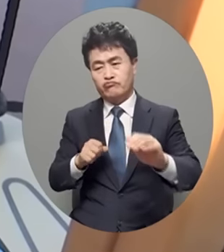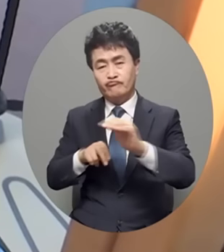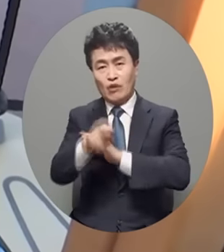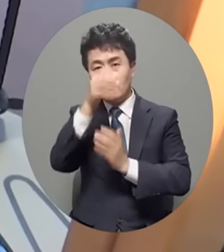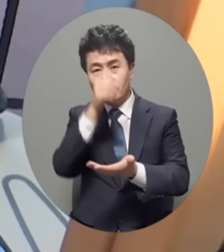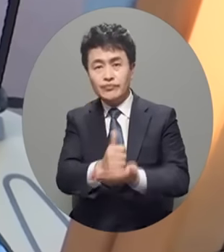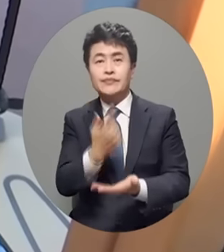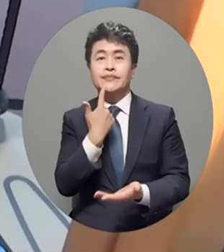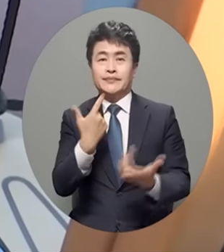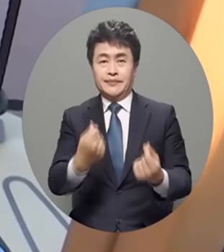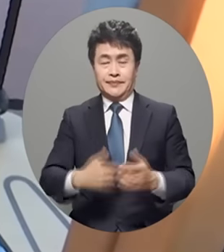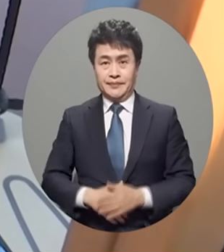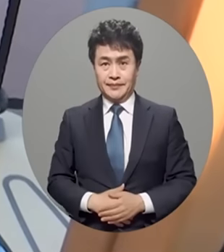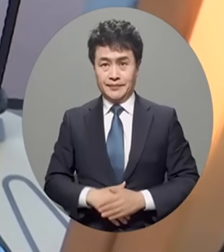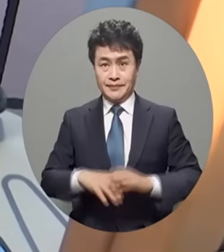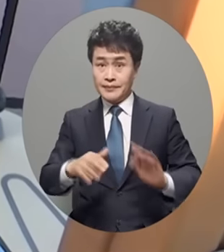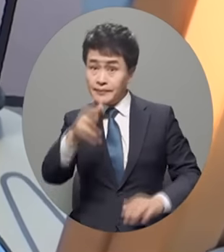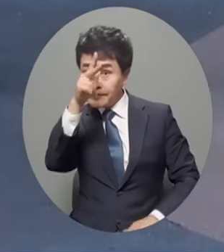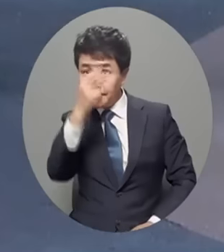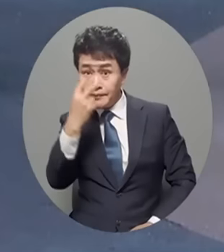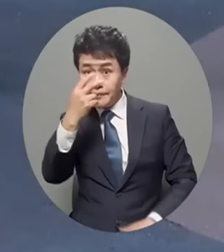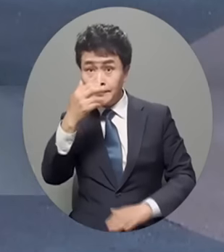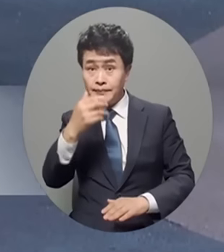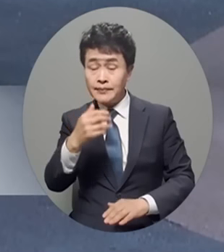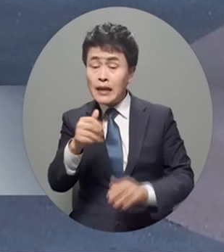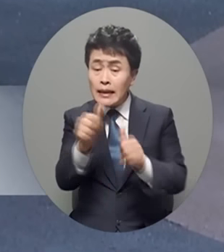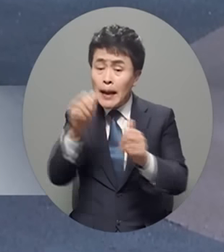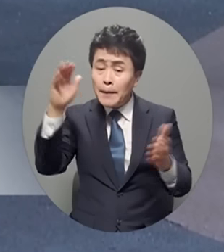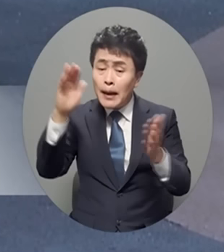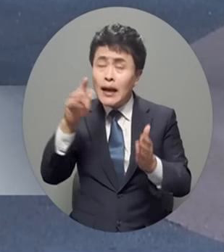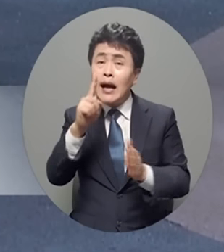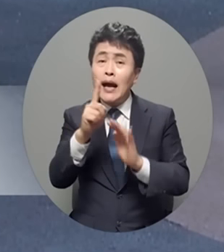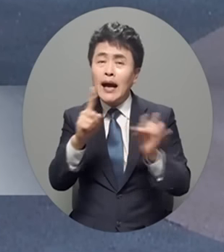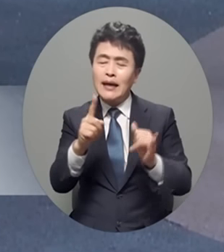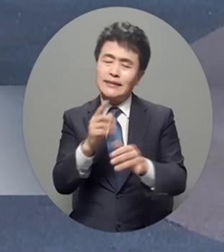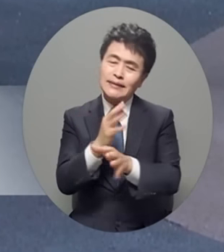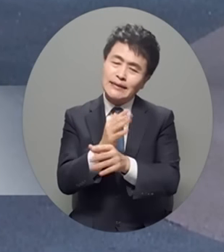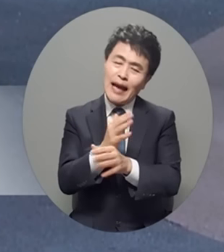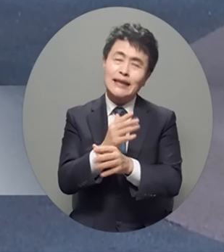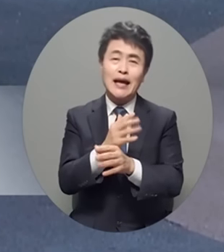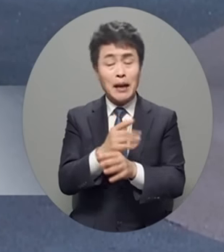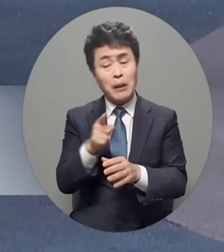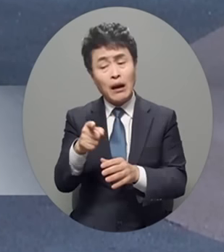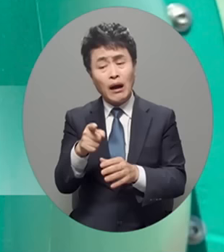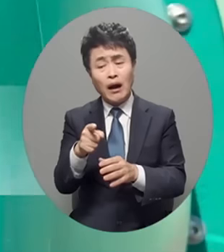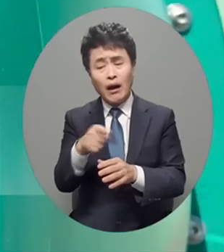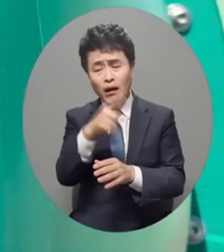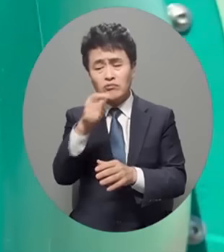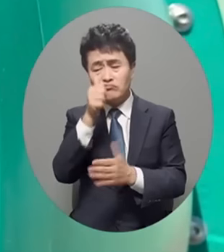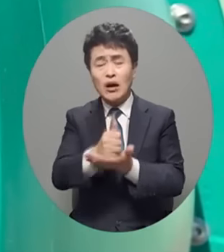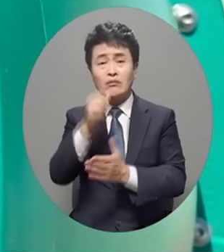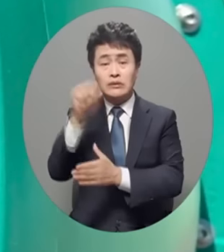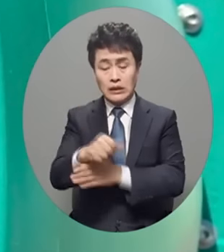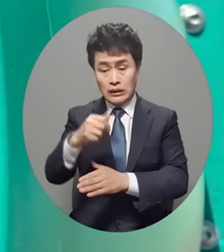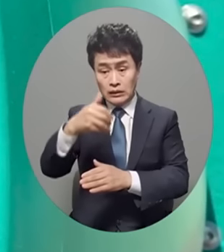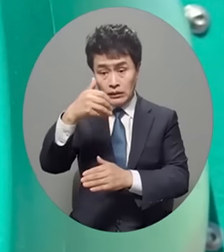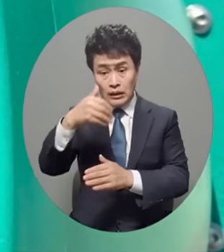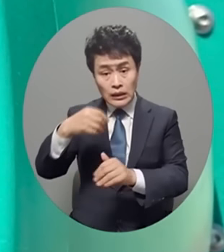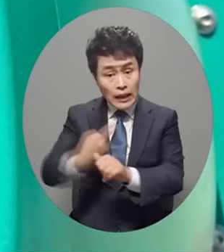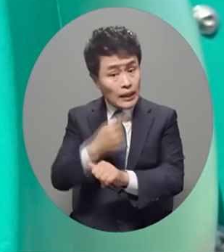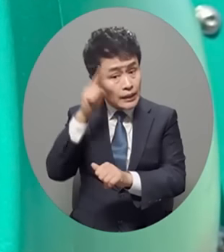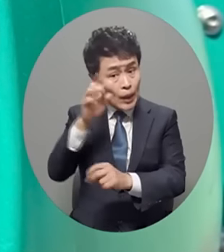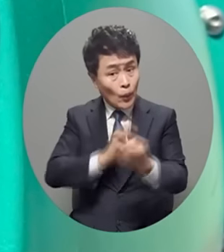받고 있습니다. 경찰 조사를 받은 남학생 한 명은 장난삼아 했다며 범행을 인정했고 나머지 한 명은 내일